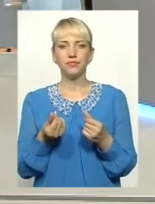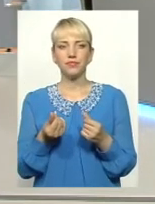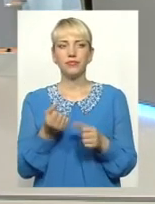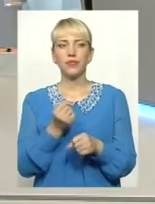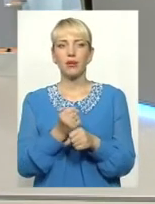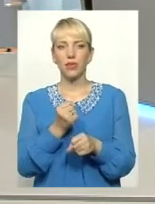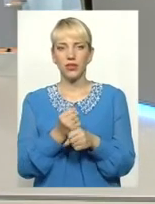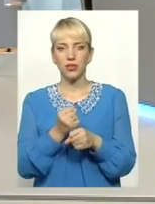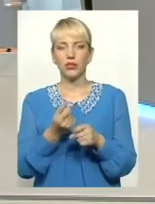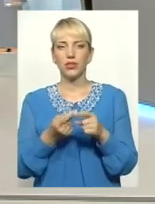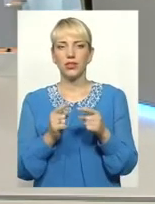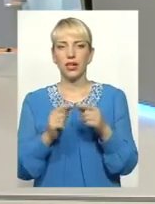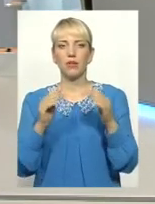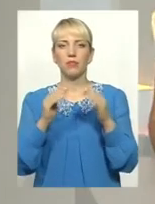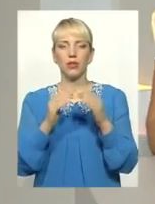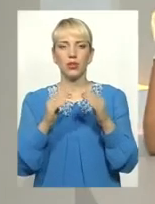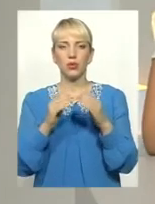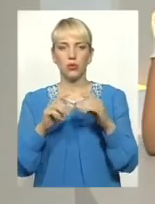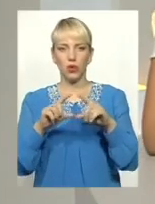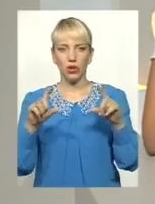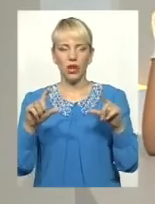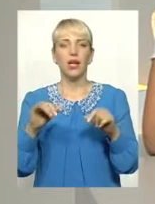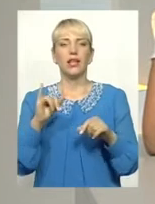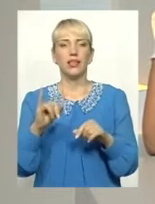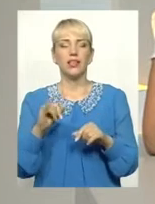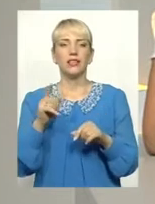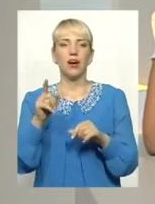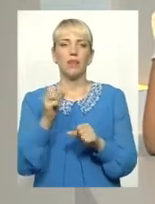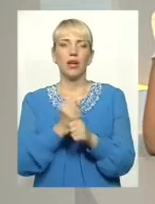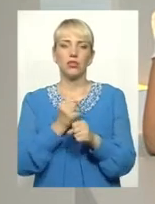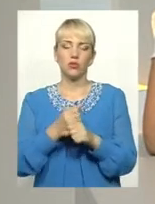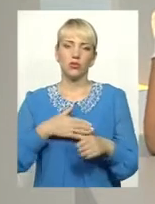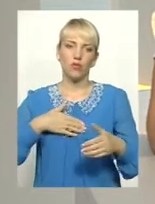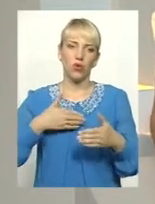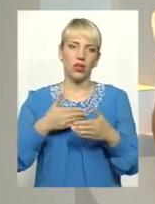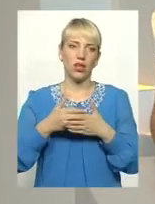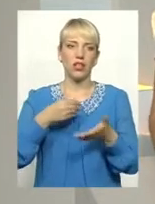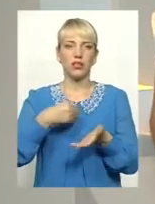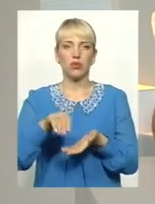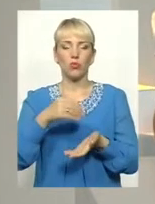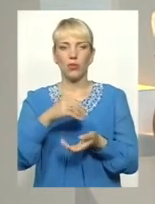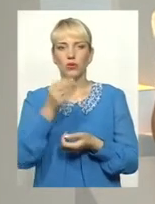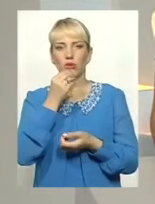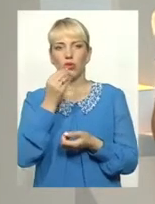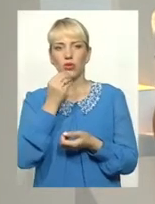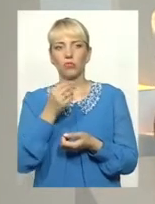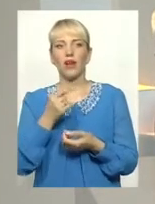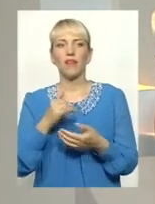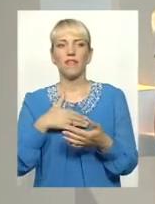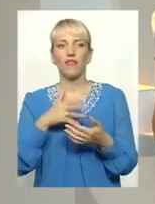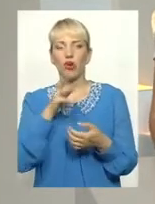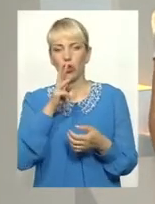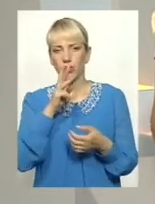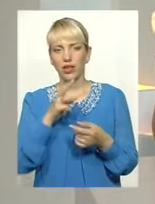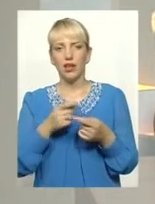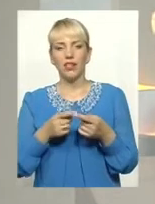працює притулок, там закупаються корма, волонтери працюють так само, деякі з них отримують зарплату. Тобто, це все